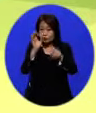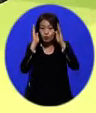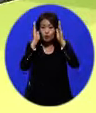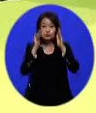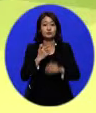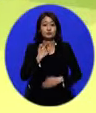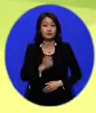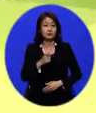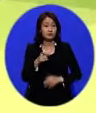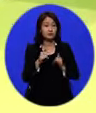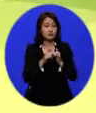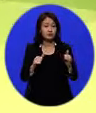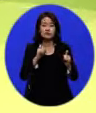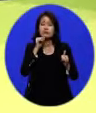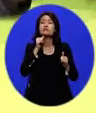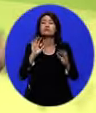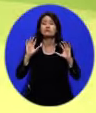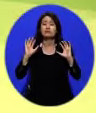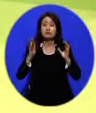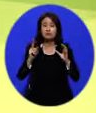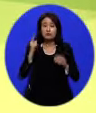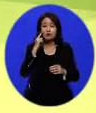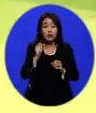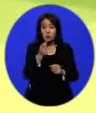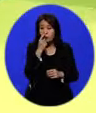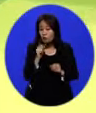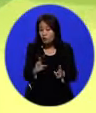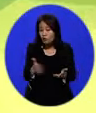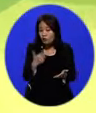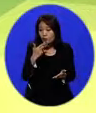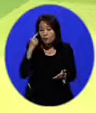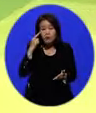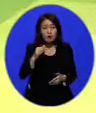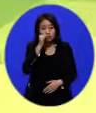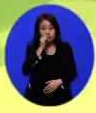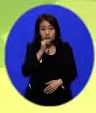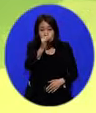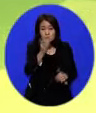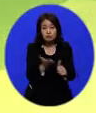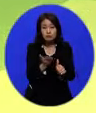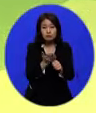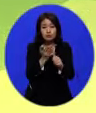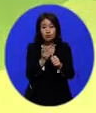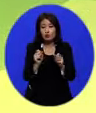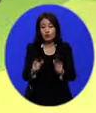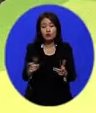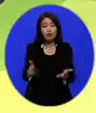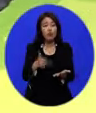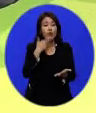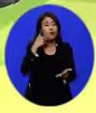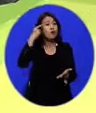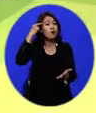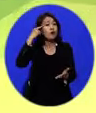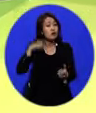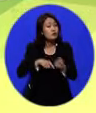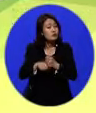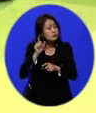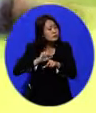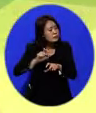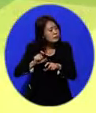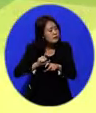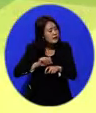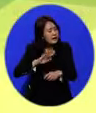네. 이 사람이요. 가난한 아이들에게 왜 배움의 기회가 없을까? 왜 훌륭한 인재로 성장할 수 있는 기회가 없을까라고